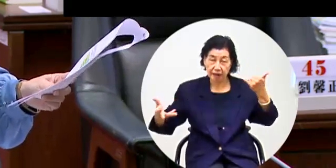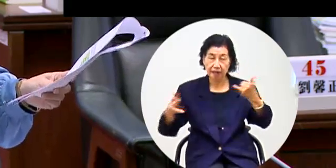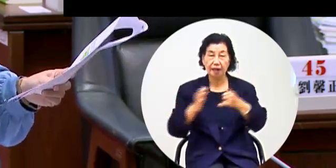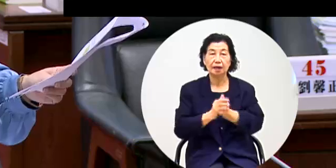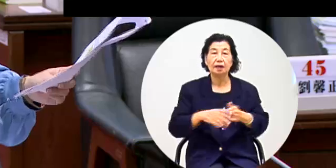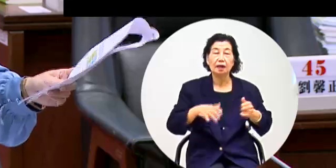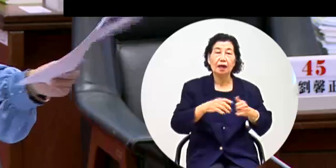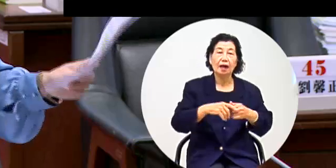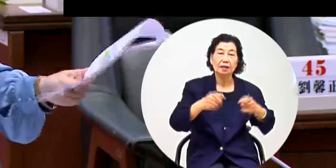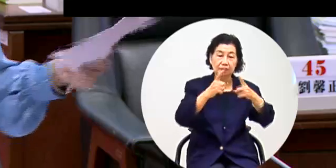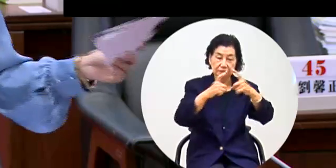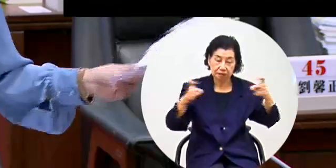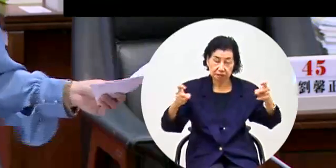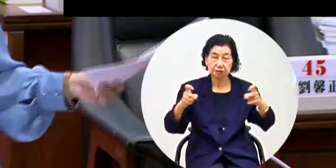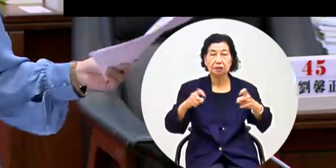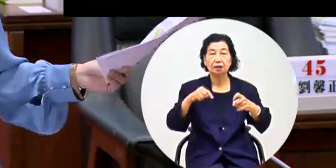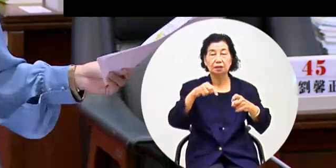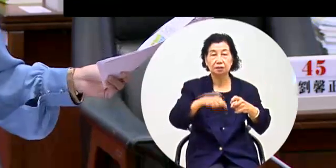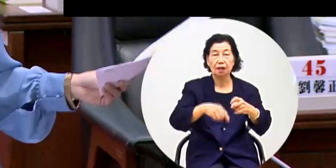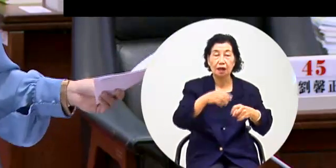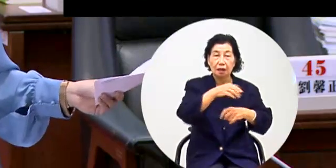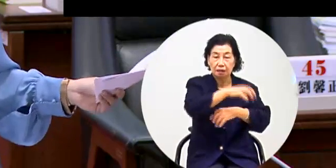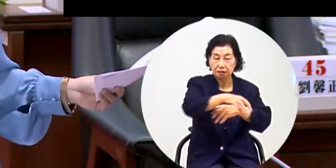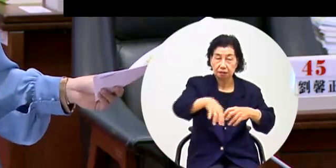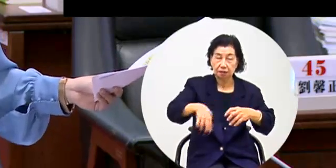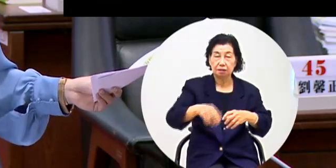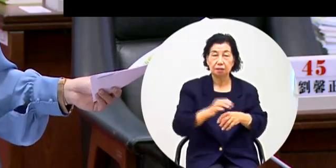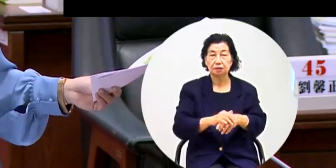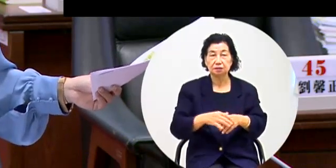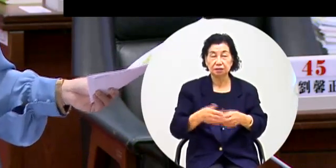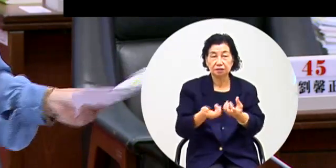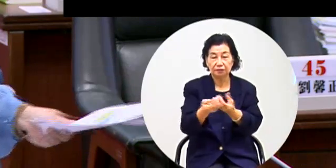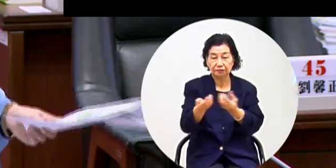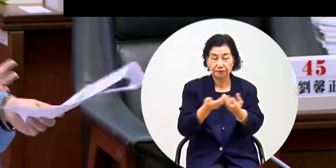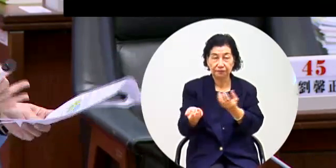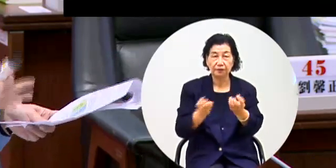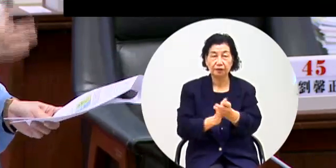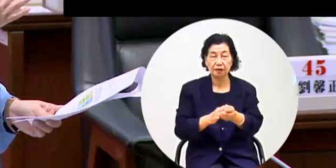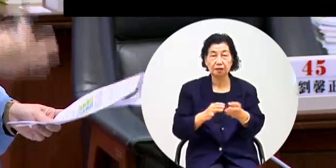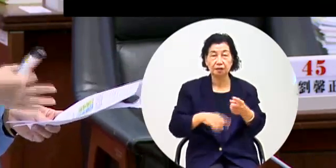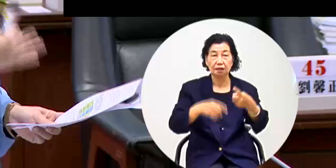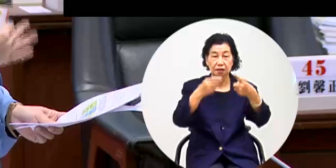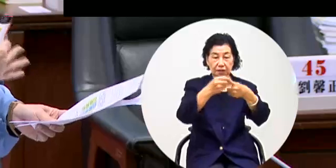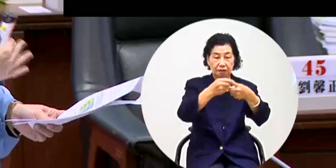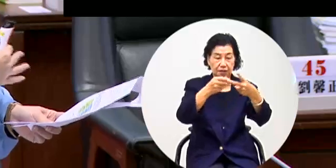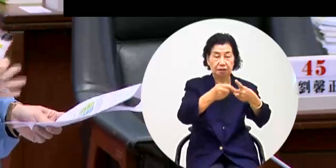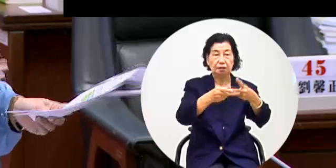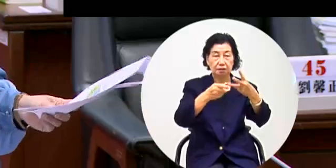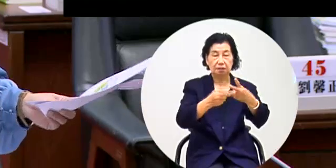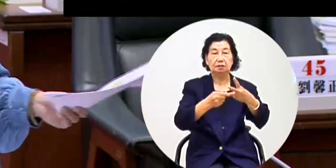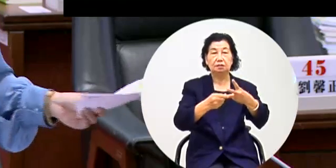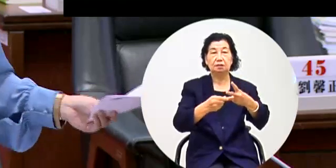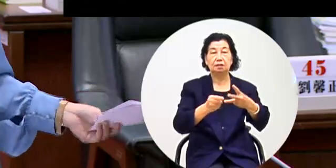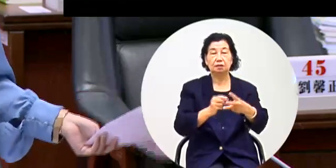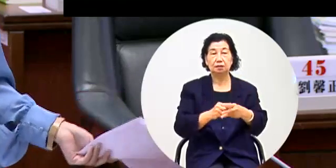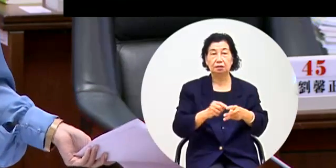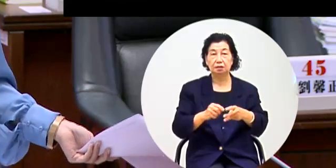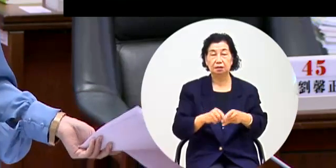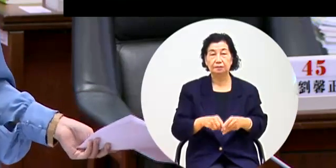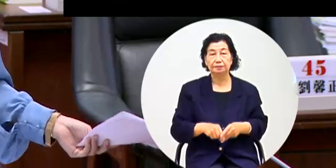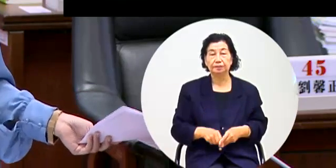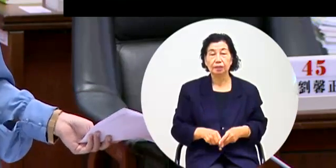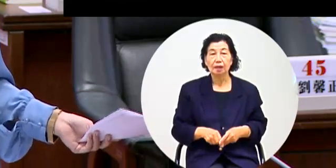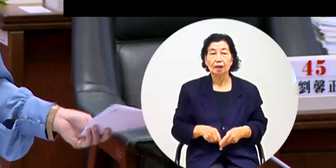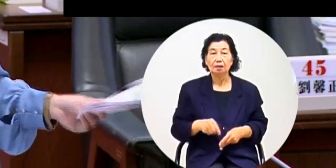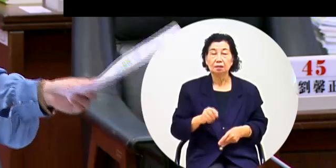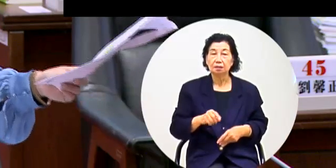面可能分成有第一类、第二类、第三类之类不等的。那但是呢，不能够跳脱这些区域